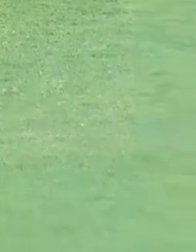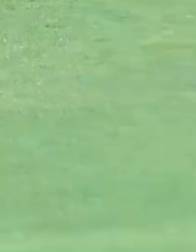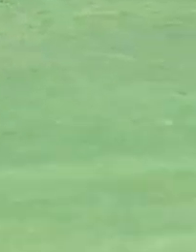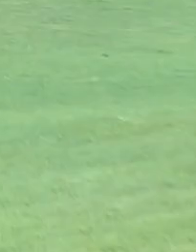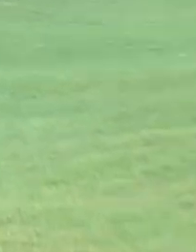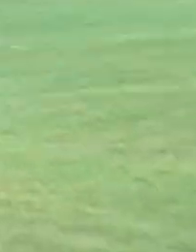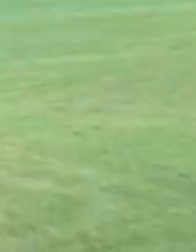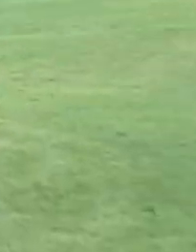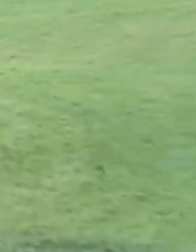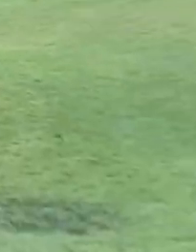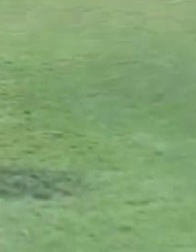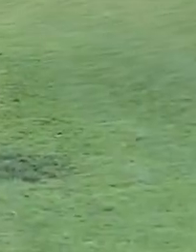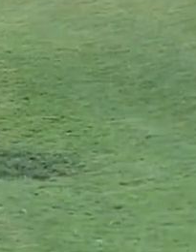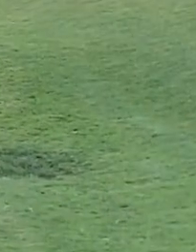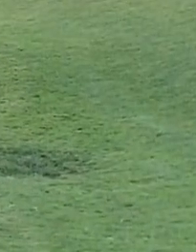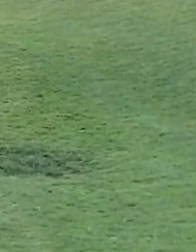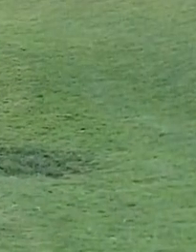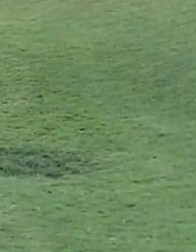110.